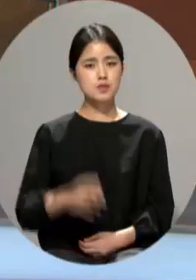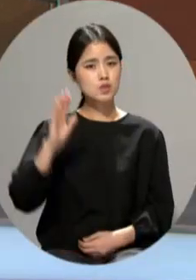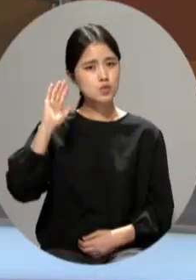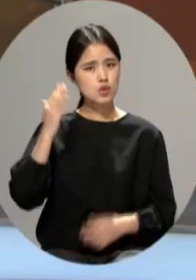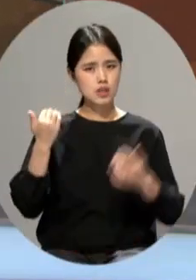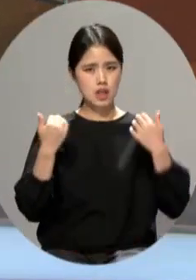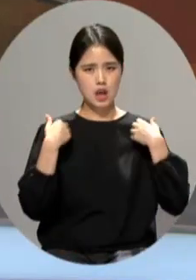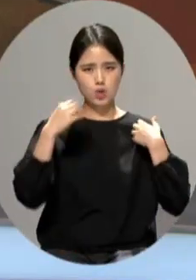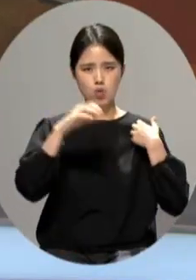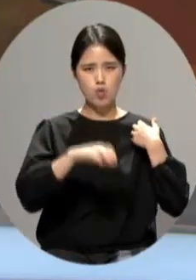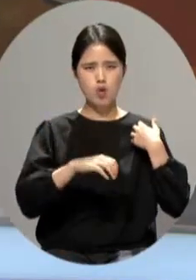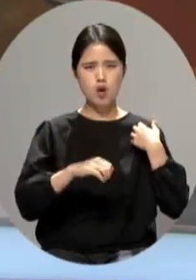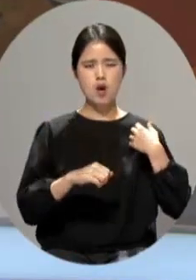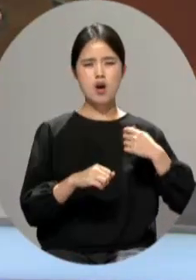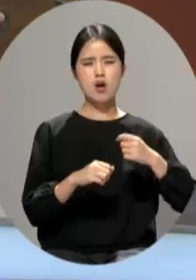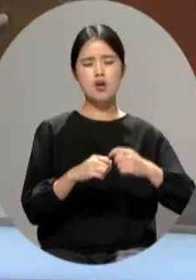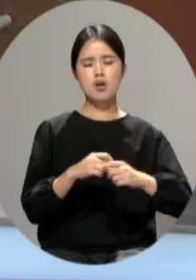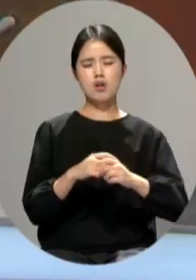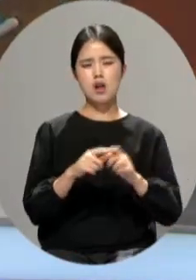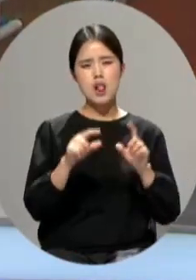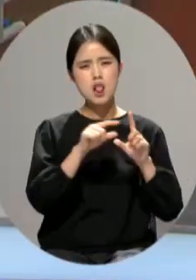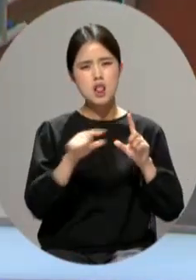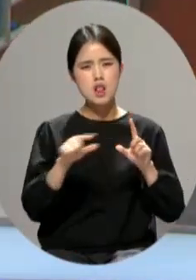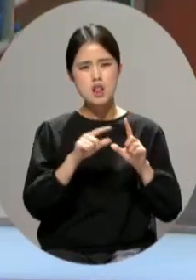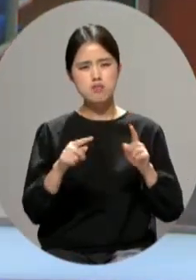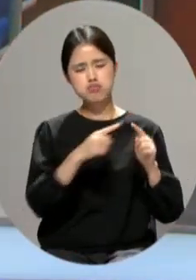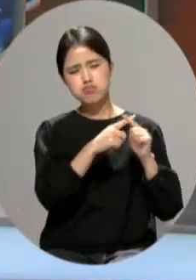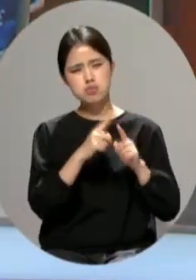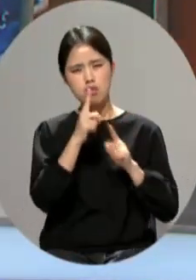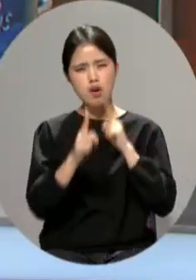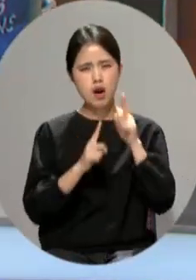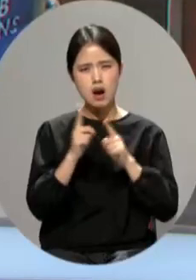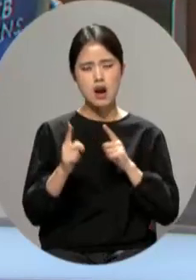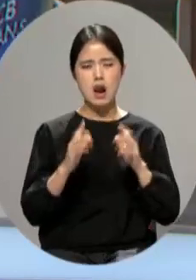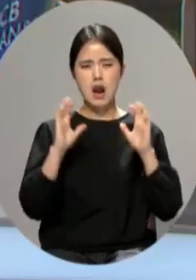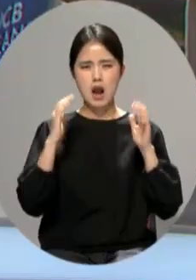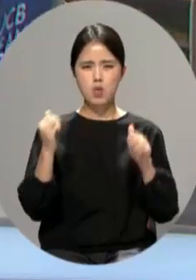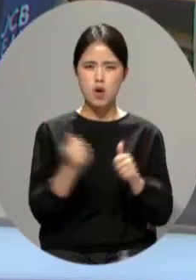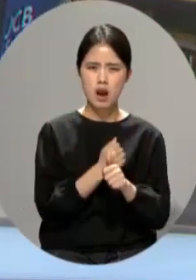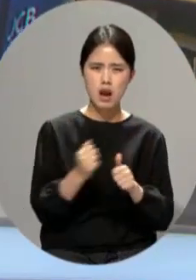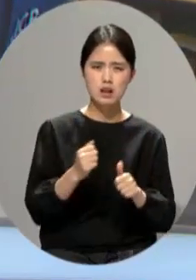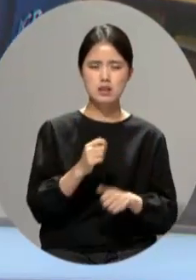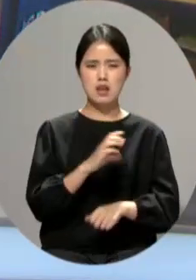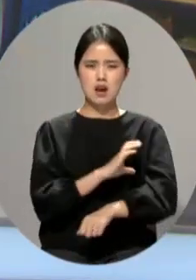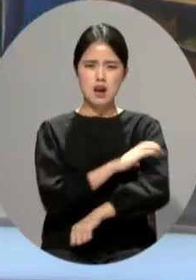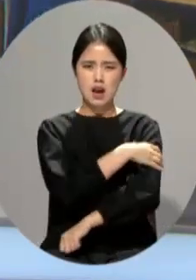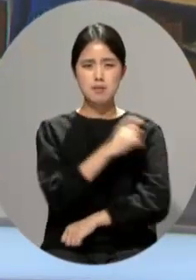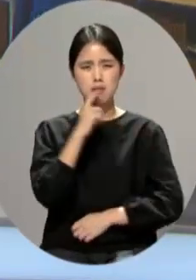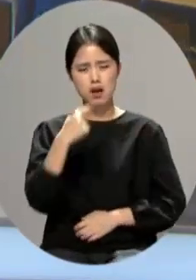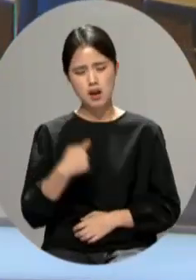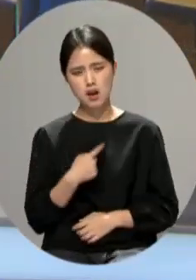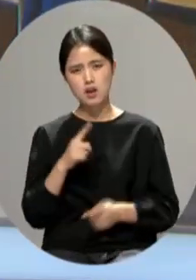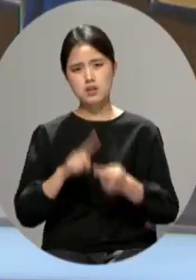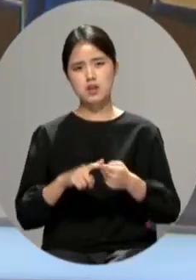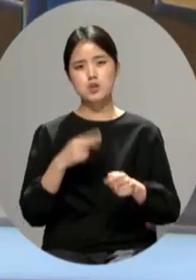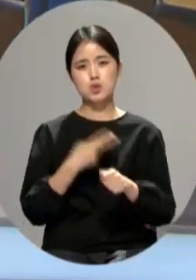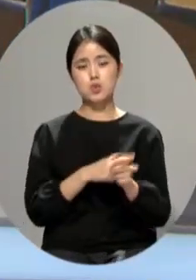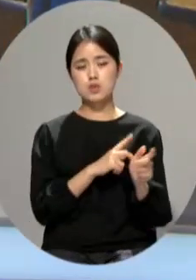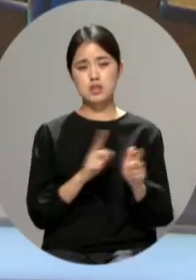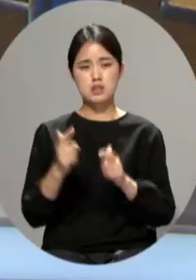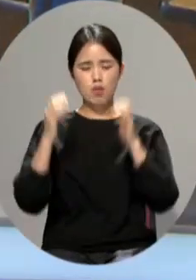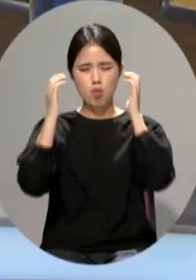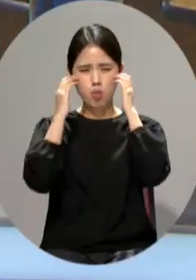최근 학교 현장에서 벌어지는 일부 무분별한 아동학대 신고와 악성 민원에 교사들의 고통이 갈수록 커지고